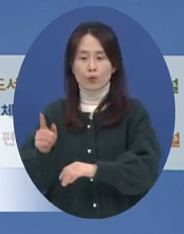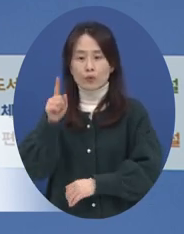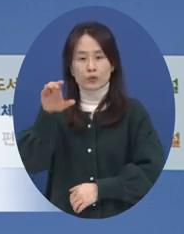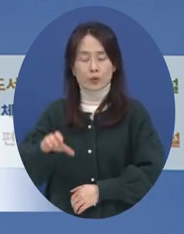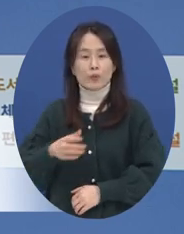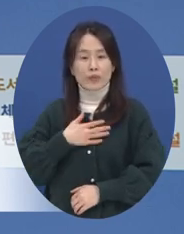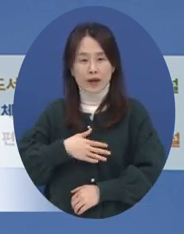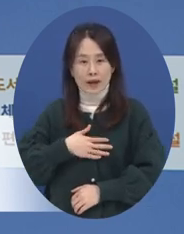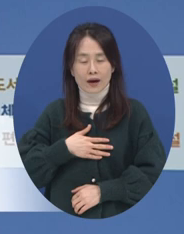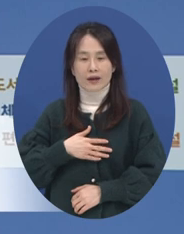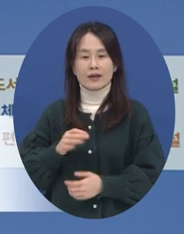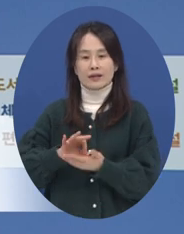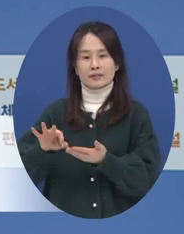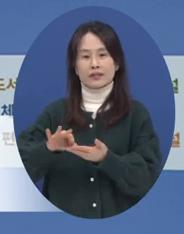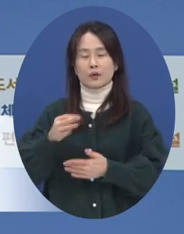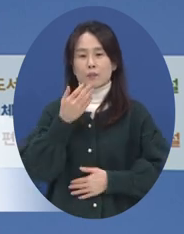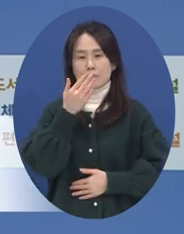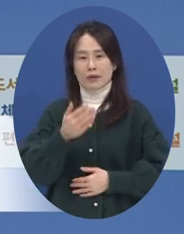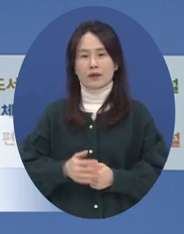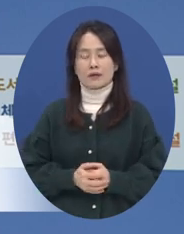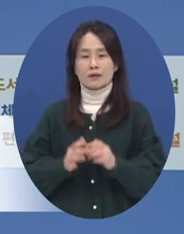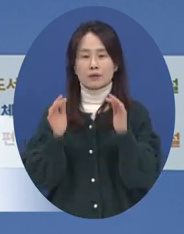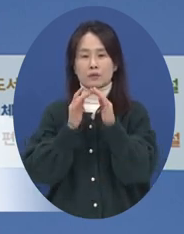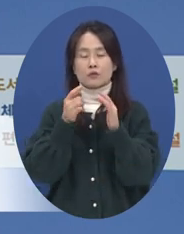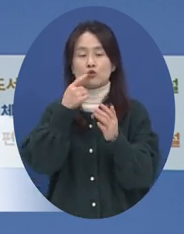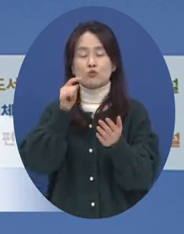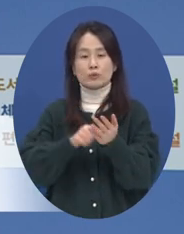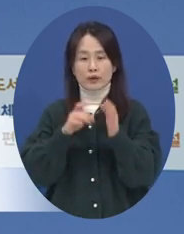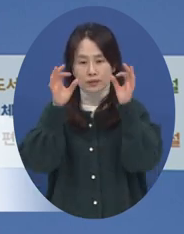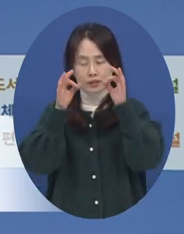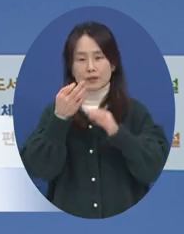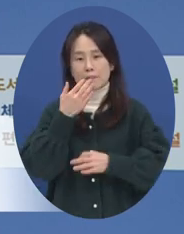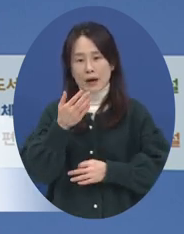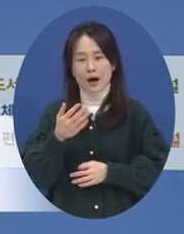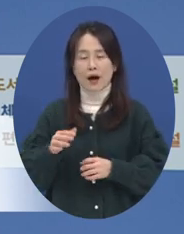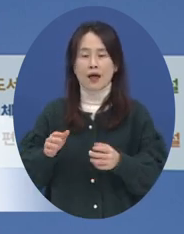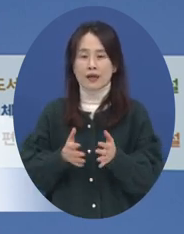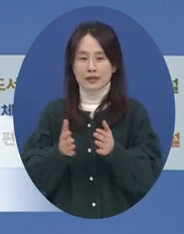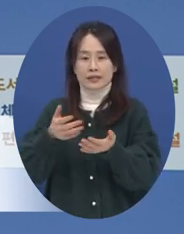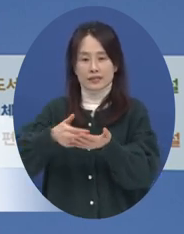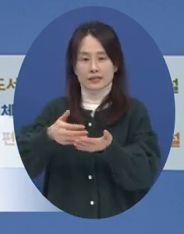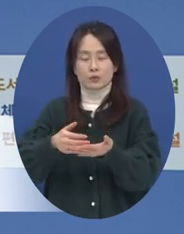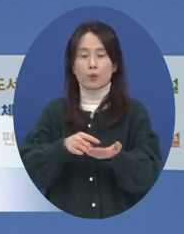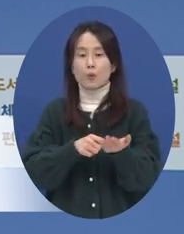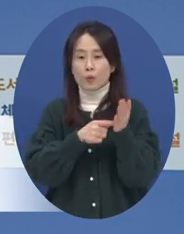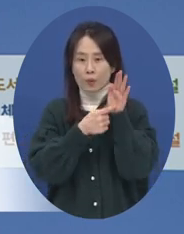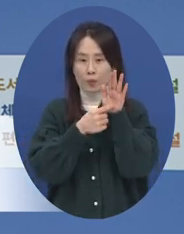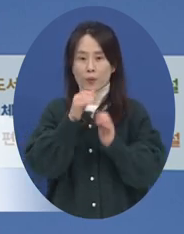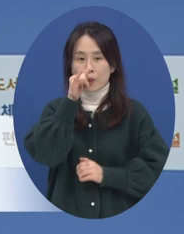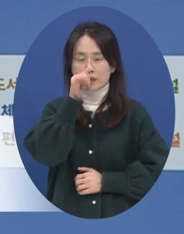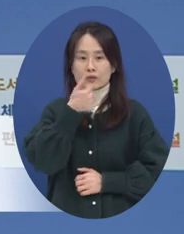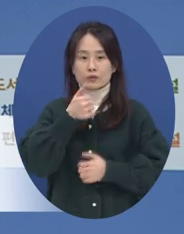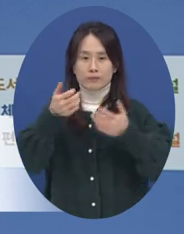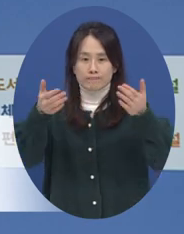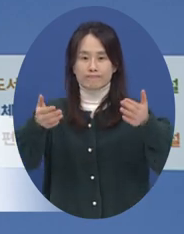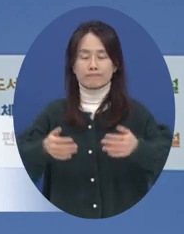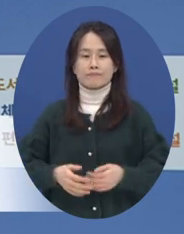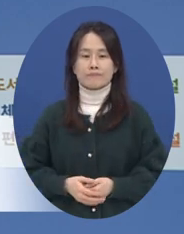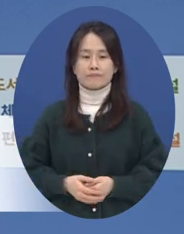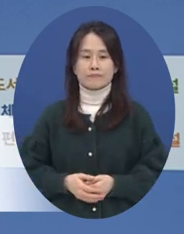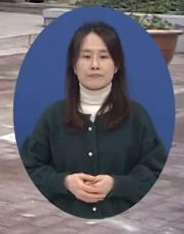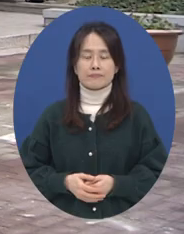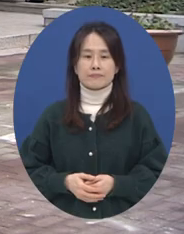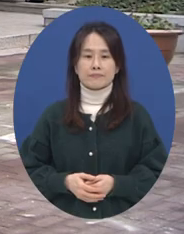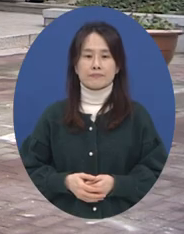어딘지 알아야 유용하겠죠. 온라인으로 쉽게 검색할 수 있는 웹지도 서비스가 생겼습니다. 최지연 기자가 소개합니다.